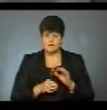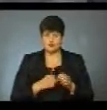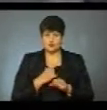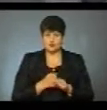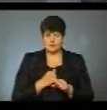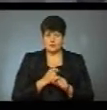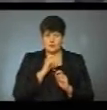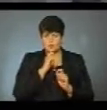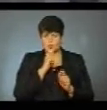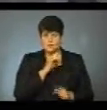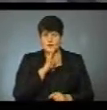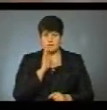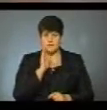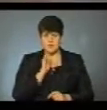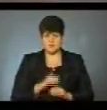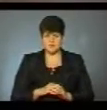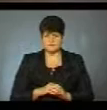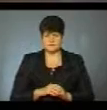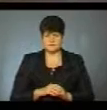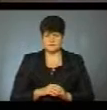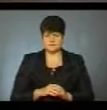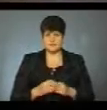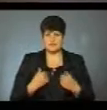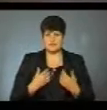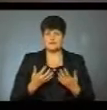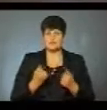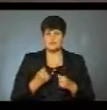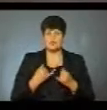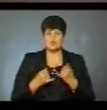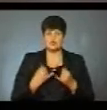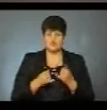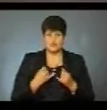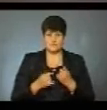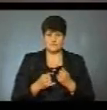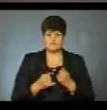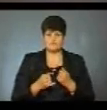виготовляє, подарує мамі. Я візьму жовті намистинки і